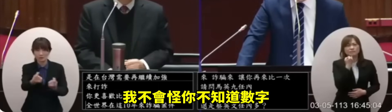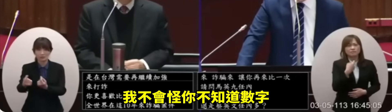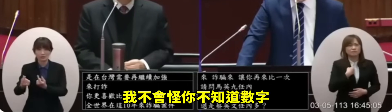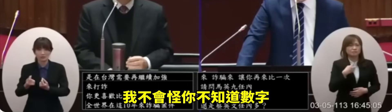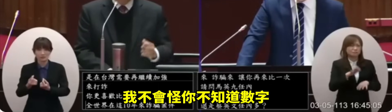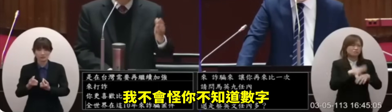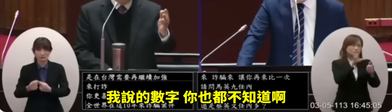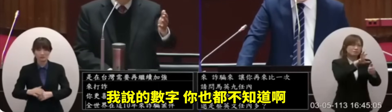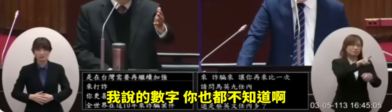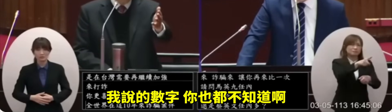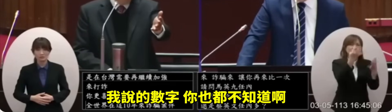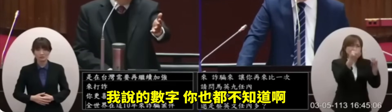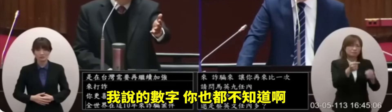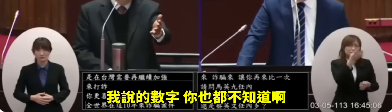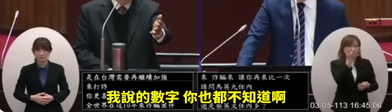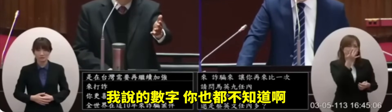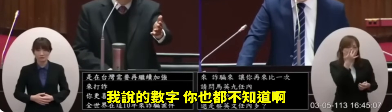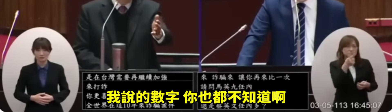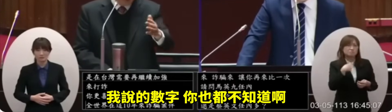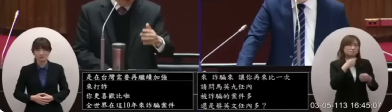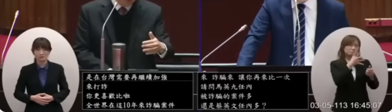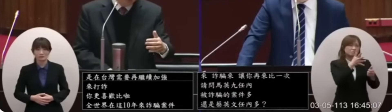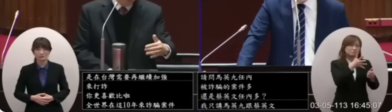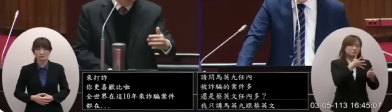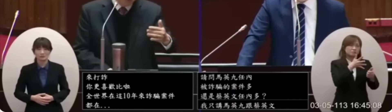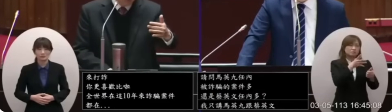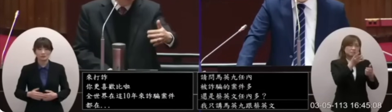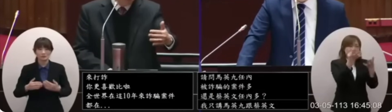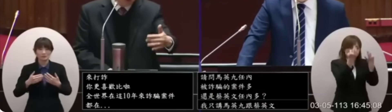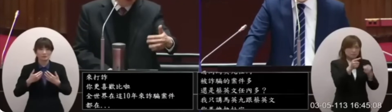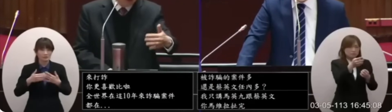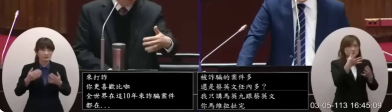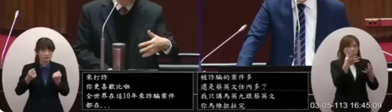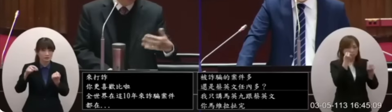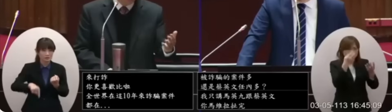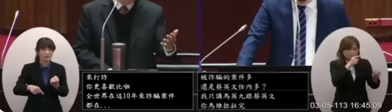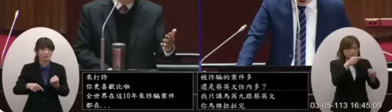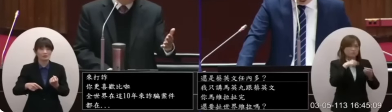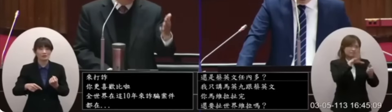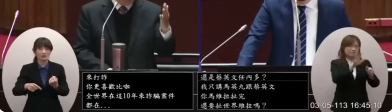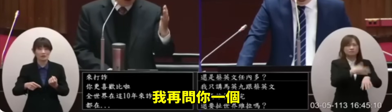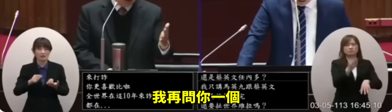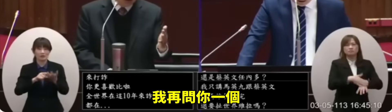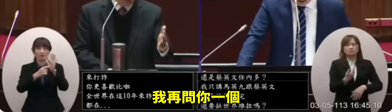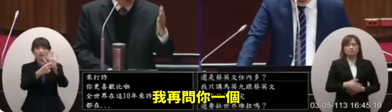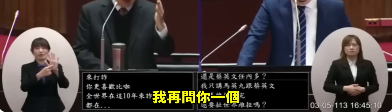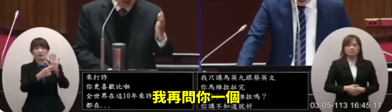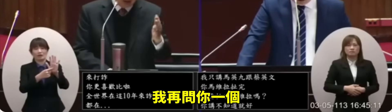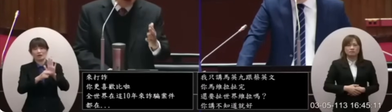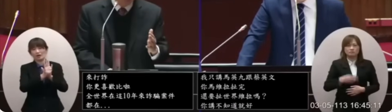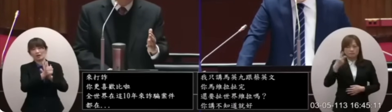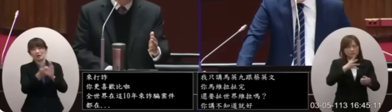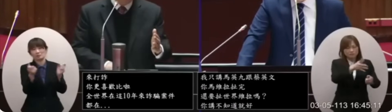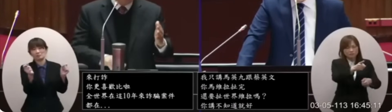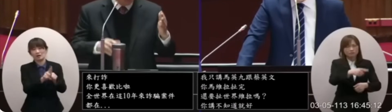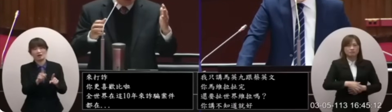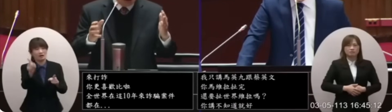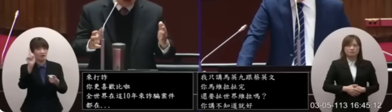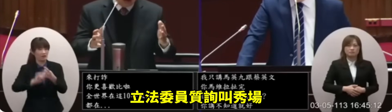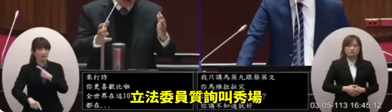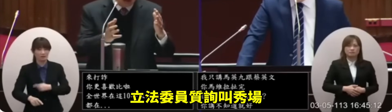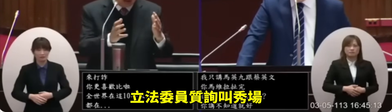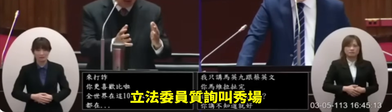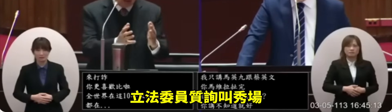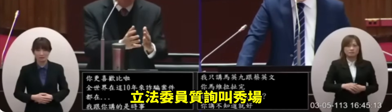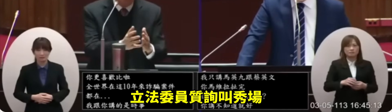怪你不知道数字，我上次问数字你也都不知道啊。 不要在这里把它当作是一个秀场了。 我再问你一个 很重要的一件事情，